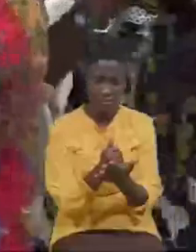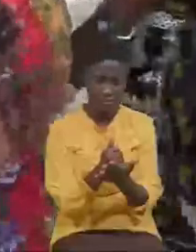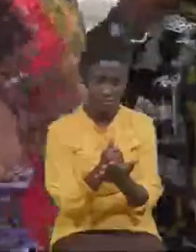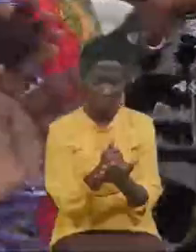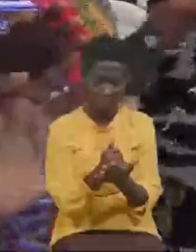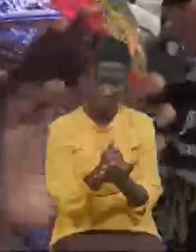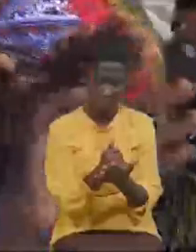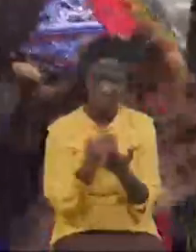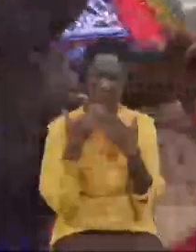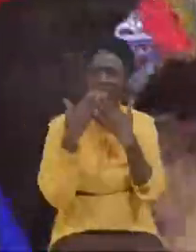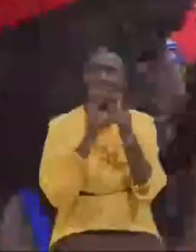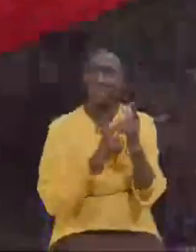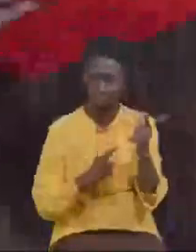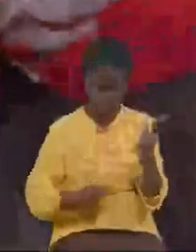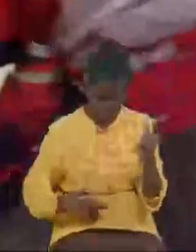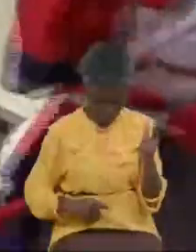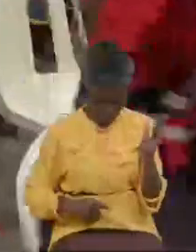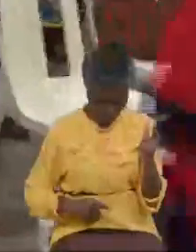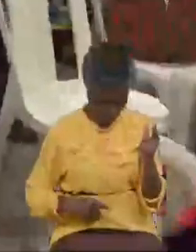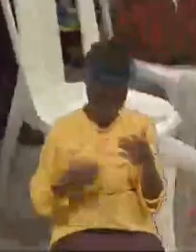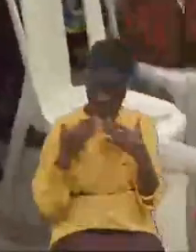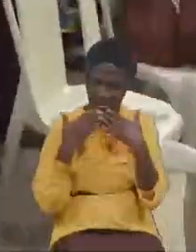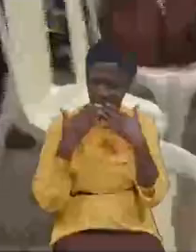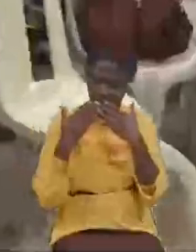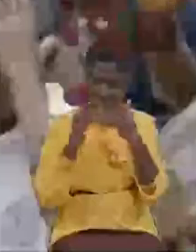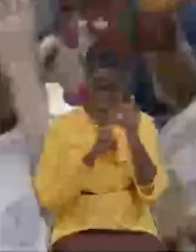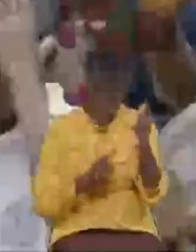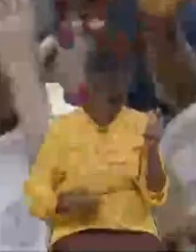Merci Seigneur. Merci Seigneur.